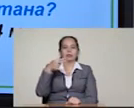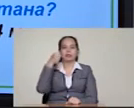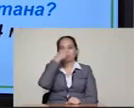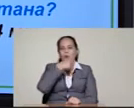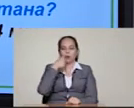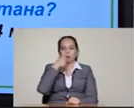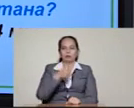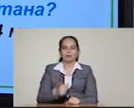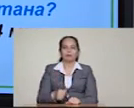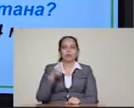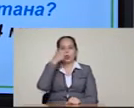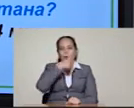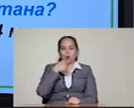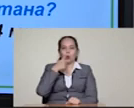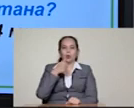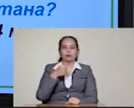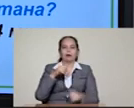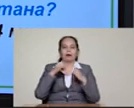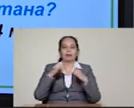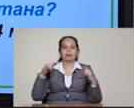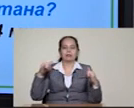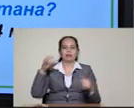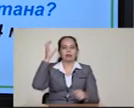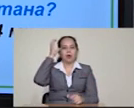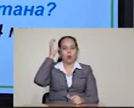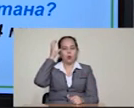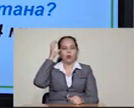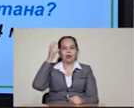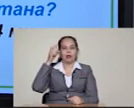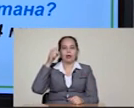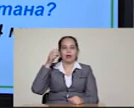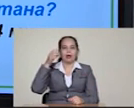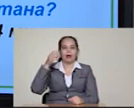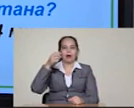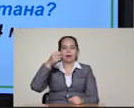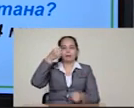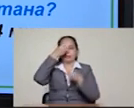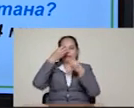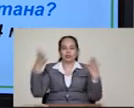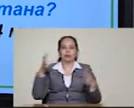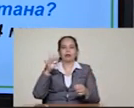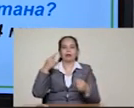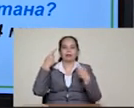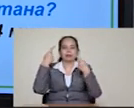2020 год – год развития науки, просвещения и цифровых